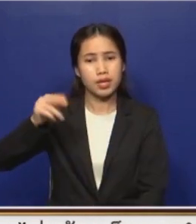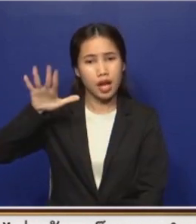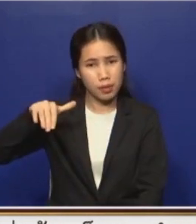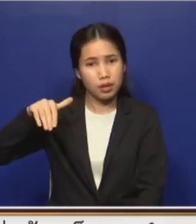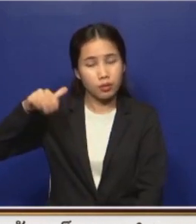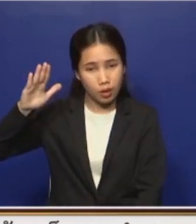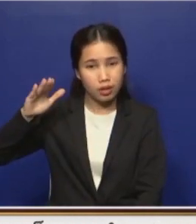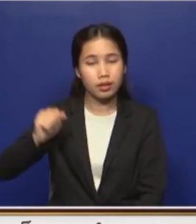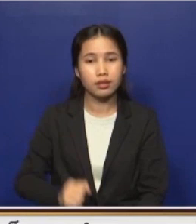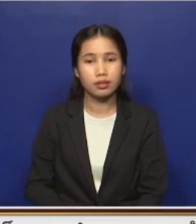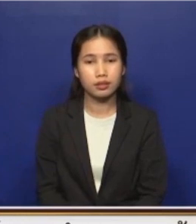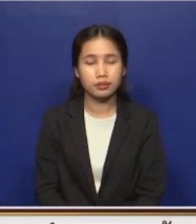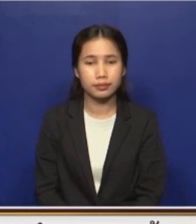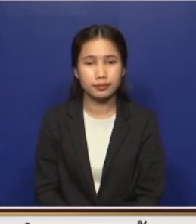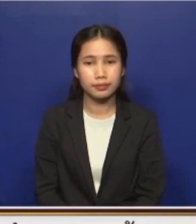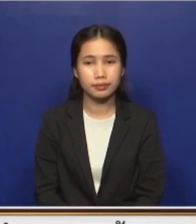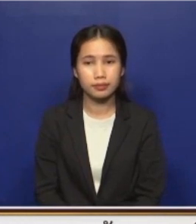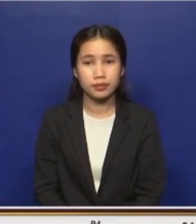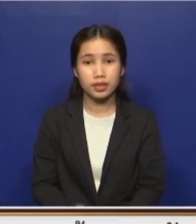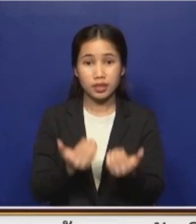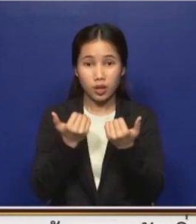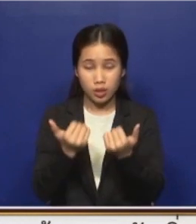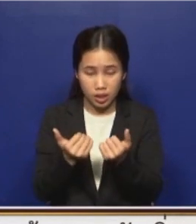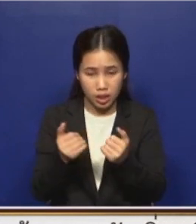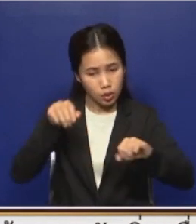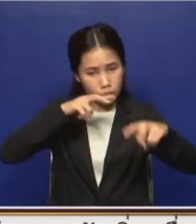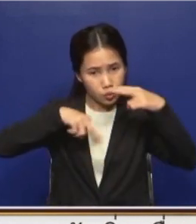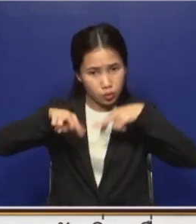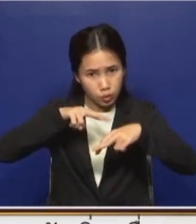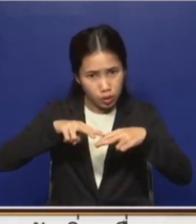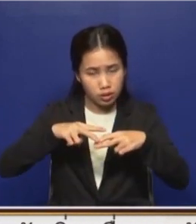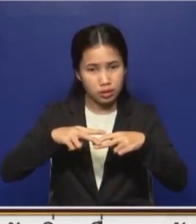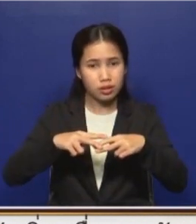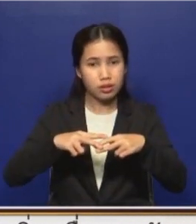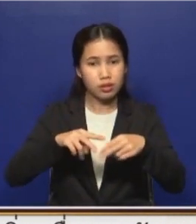าธารณสุขคุมหมดฮะดูสิฮะตัวเลขสมมติมันออกมา 50,000